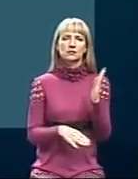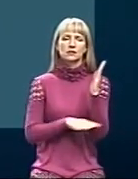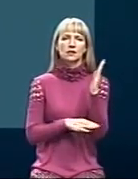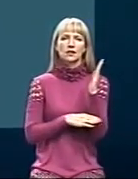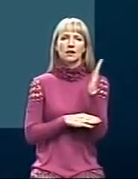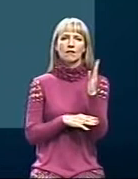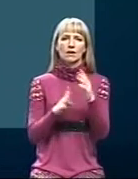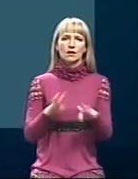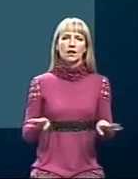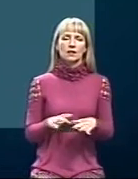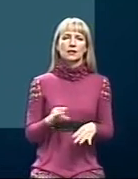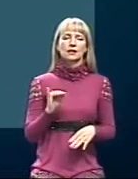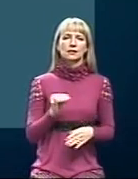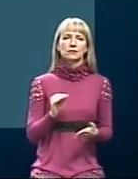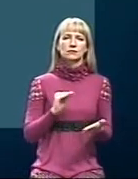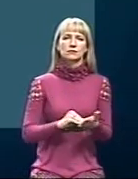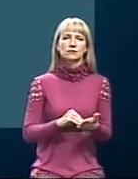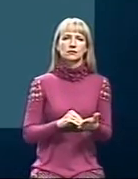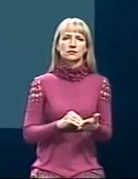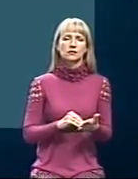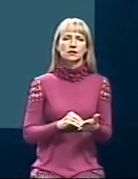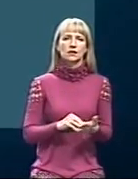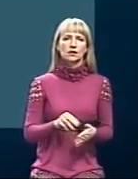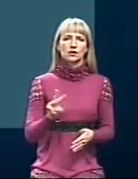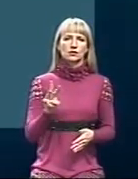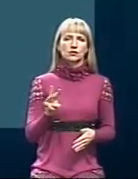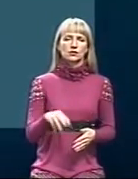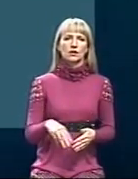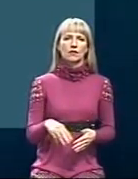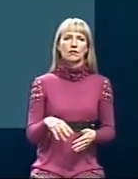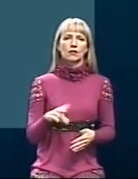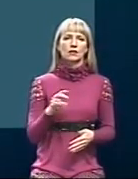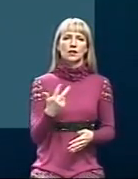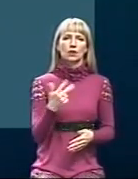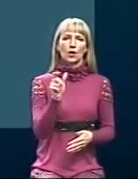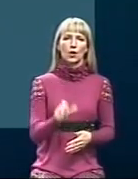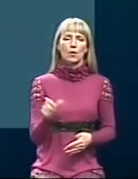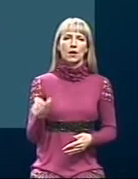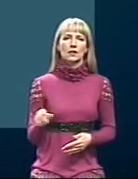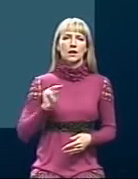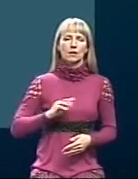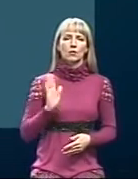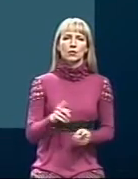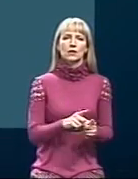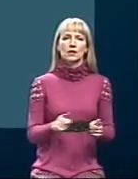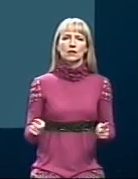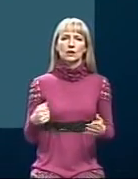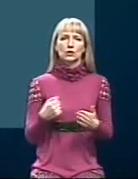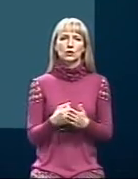порід та накладення адміністративних стягнень на 3 громадян. Робота буде триватиме